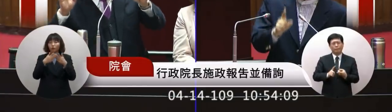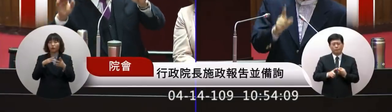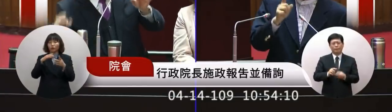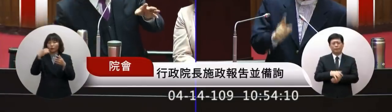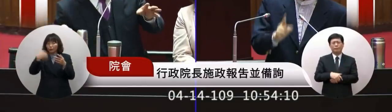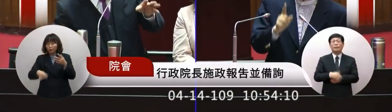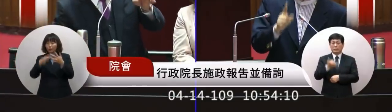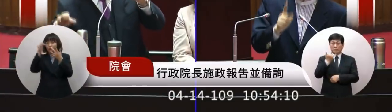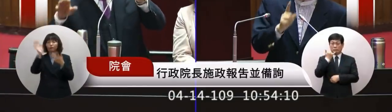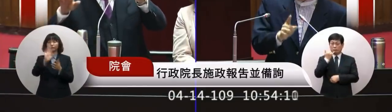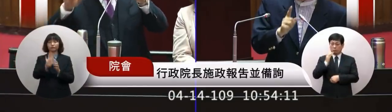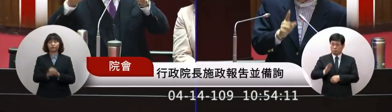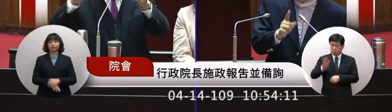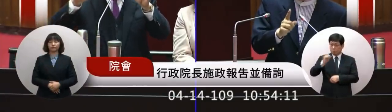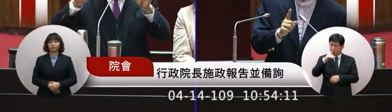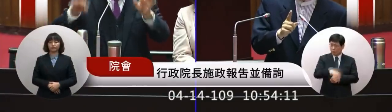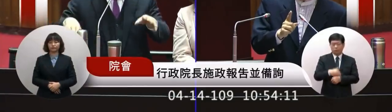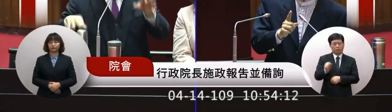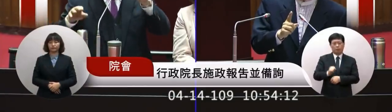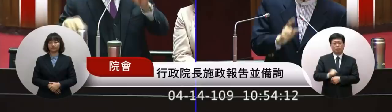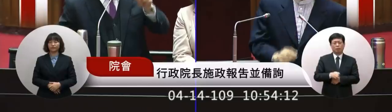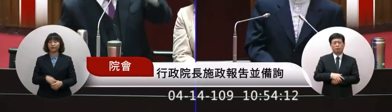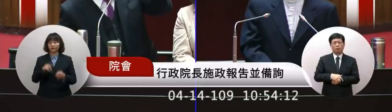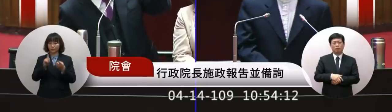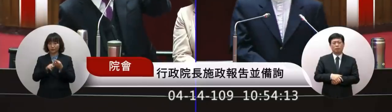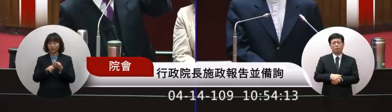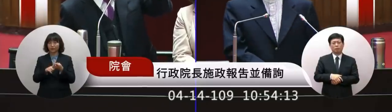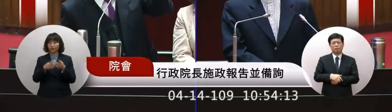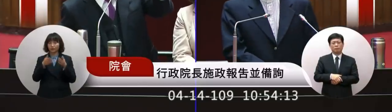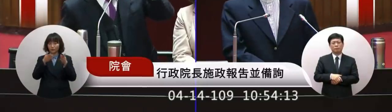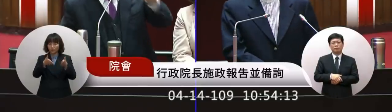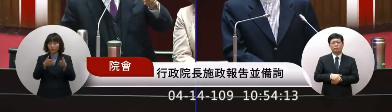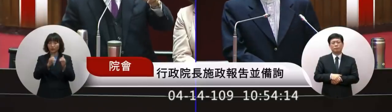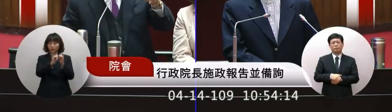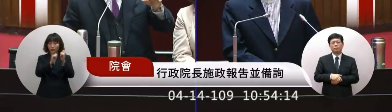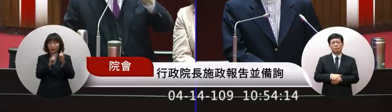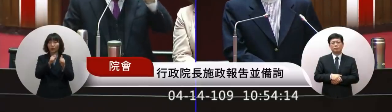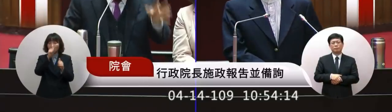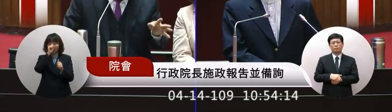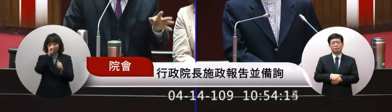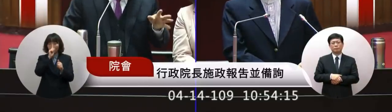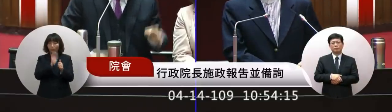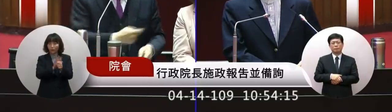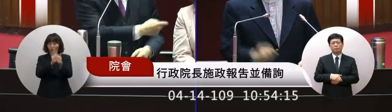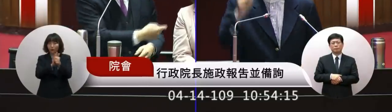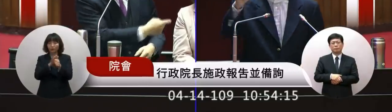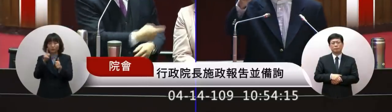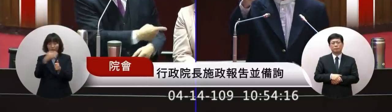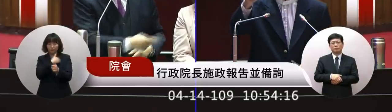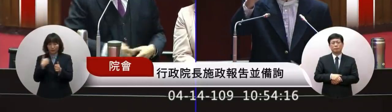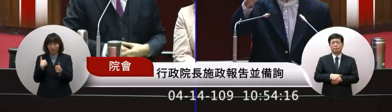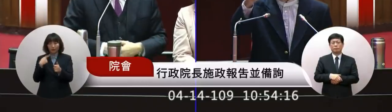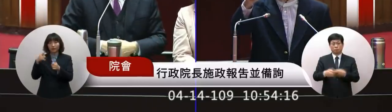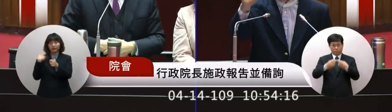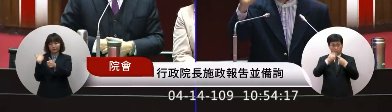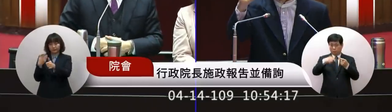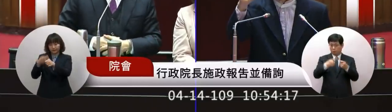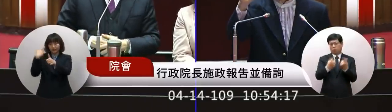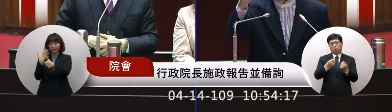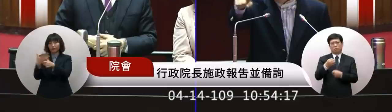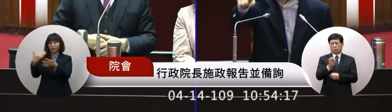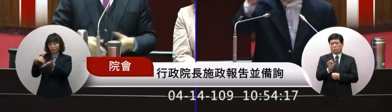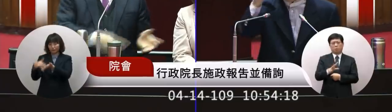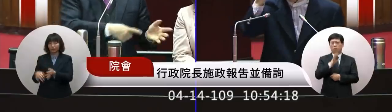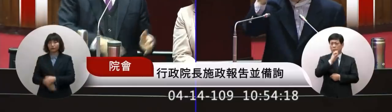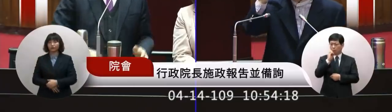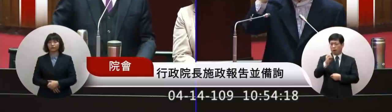会当较好，袂当较歹。 对啦，啊，心情好甲零， 是不是当家呢？我医生啦， 第一年就零